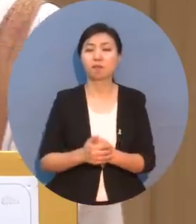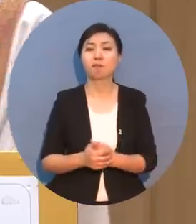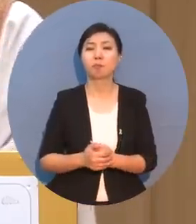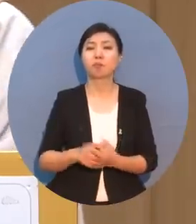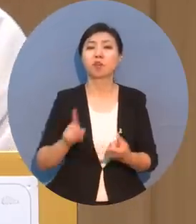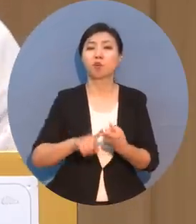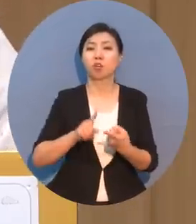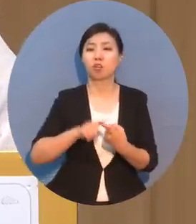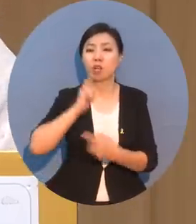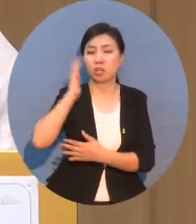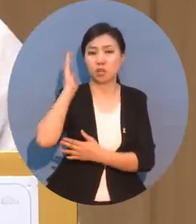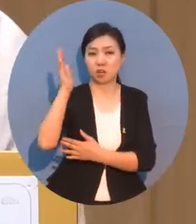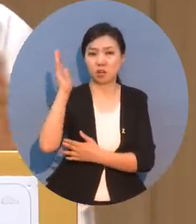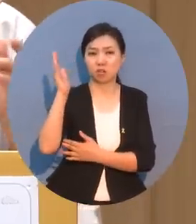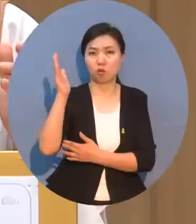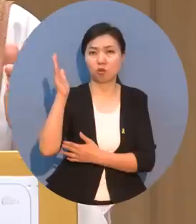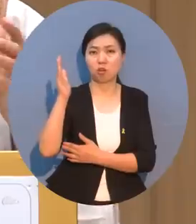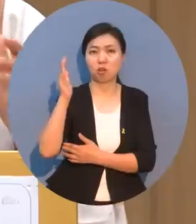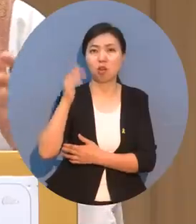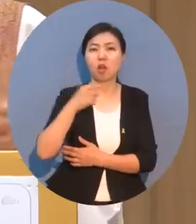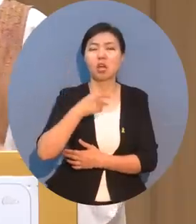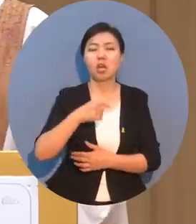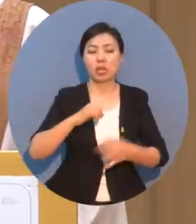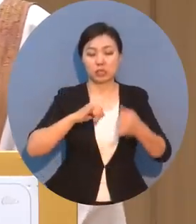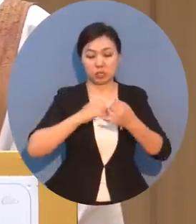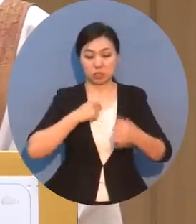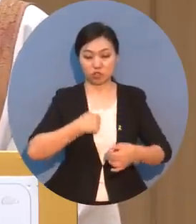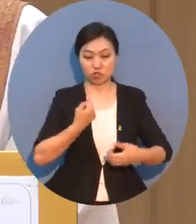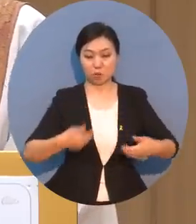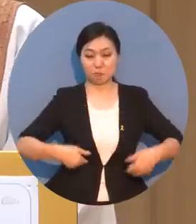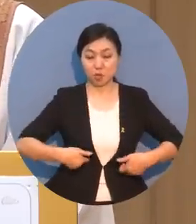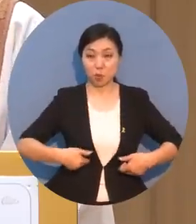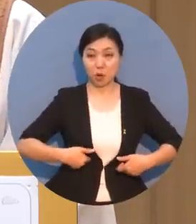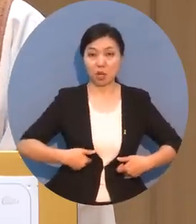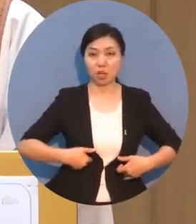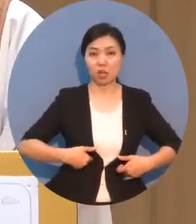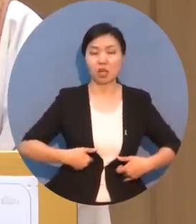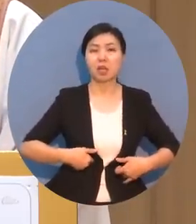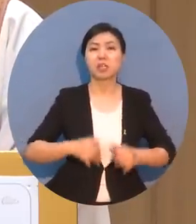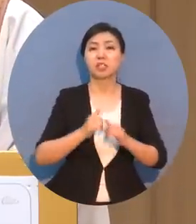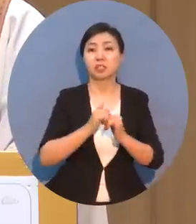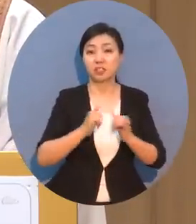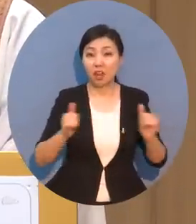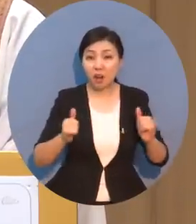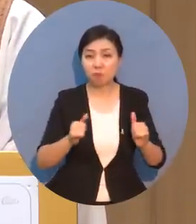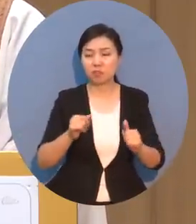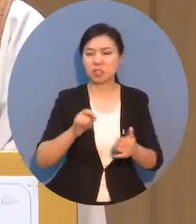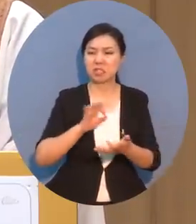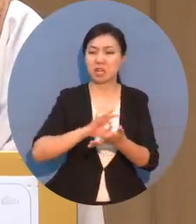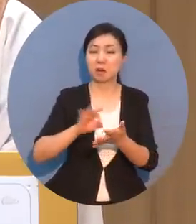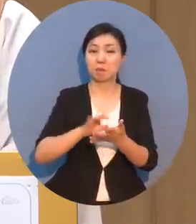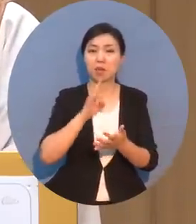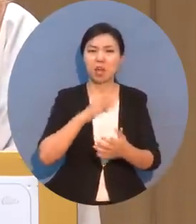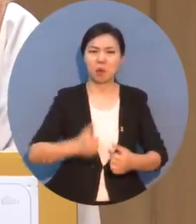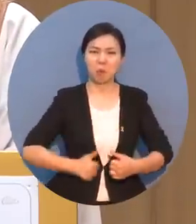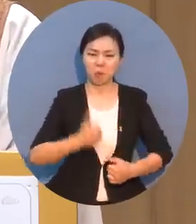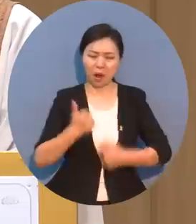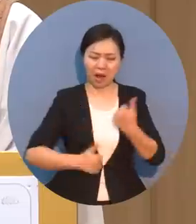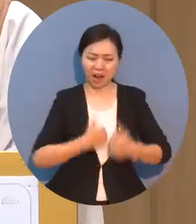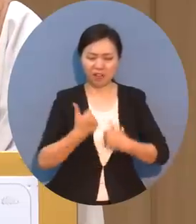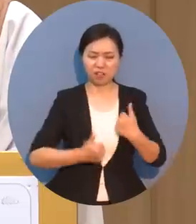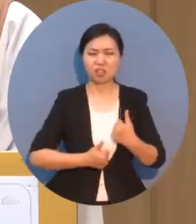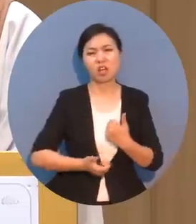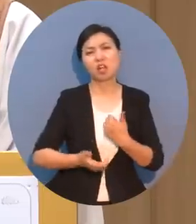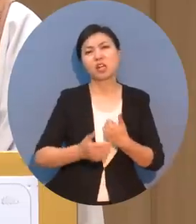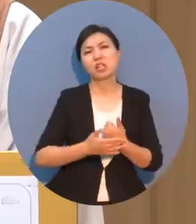그러니까 그런 얘기하는 거는 널지 필요한 대로 써먹는 인간들이란 말. 그러니까 자기가 화내는 건 여기 아무